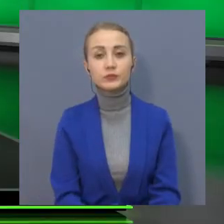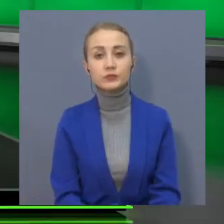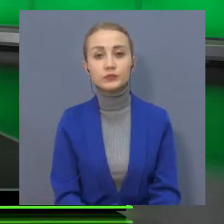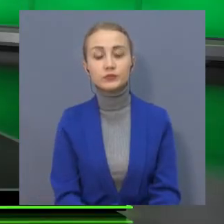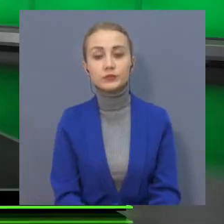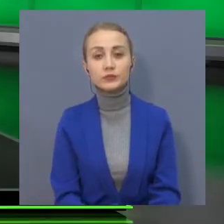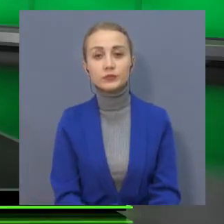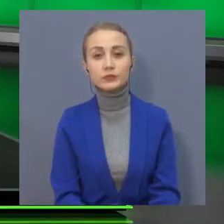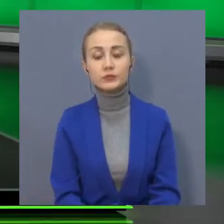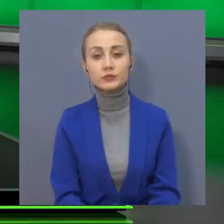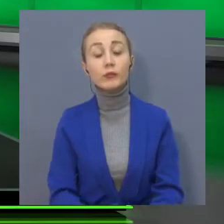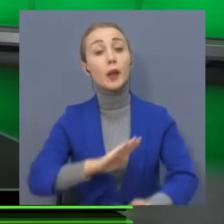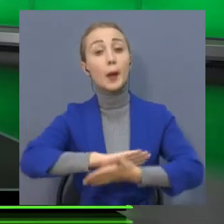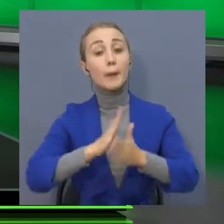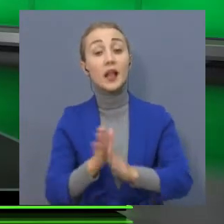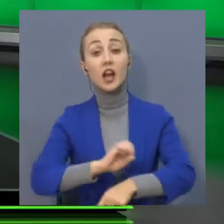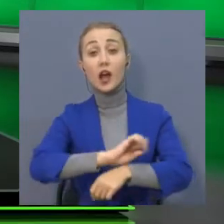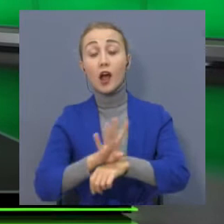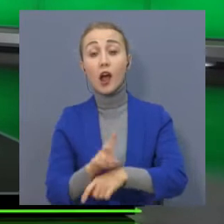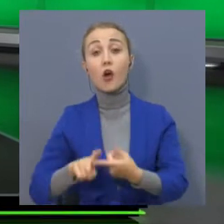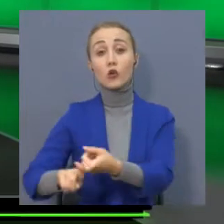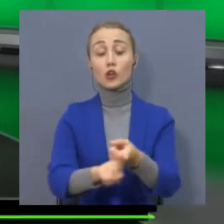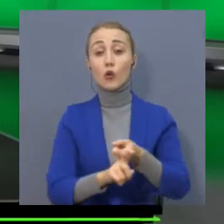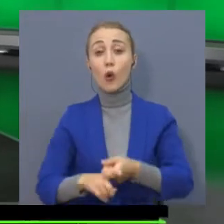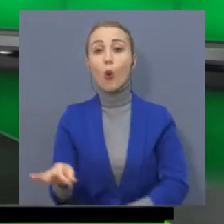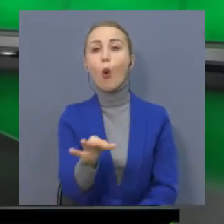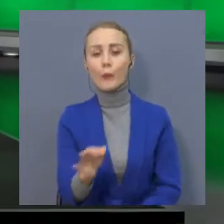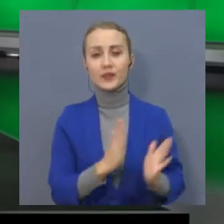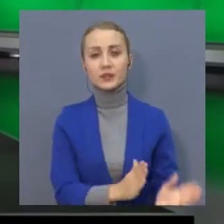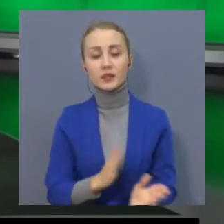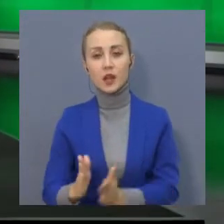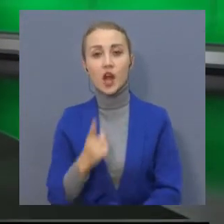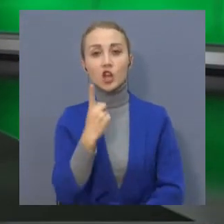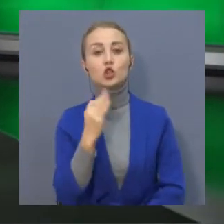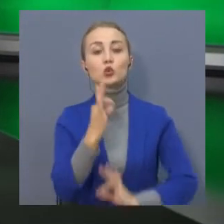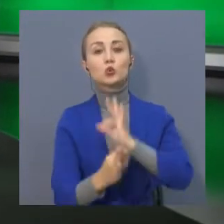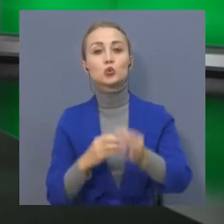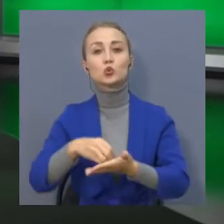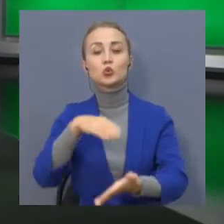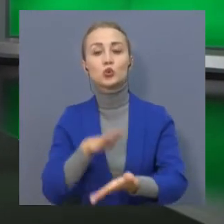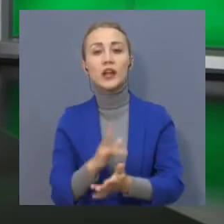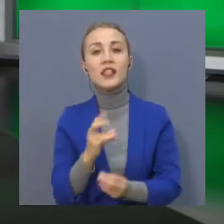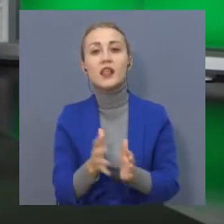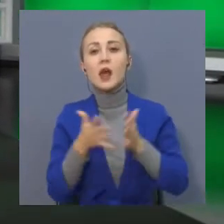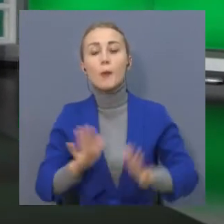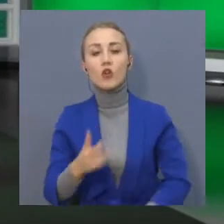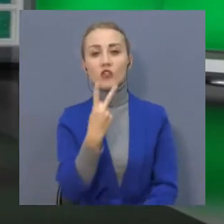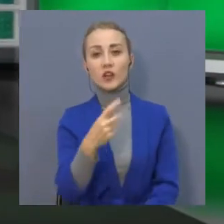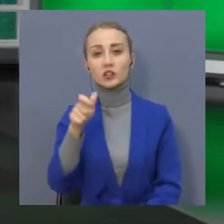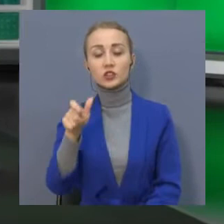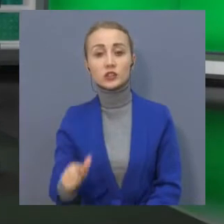Облысы коронавирус инфекциясы бойынша жағдай тұрақты. Тәулігіне ең көп дегенде 2 науқас тіркеледі. Вирус жұқтырушылар саны салыстырмалы